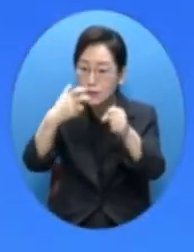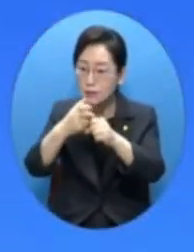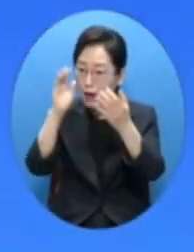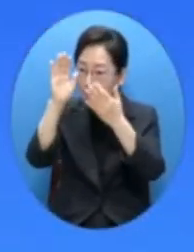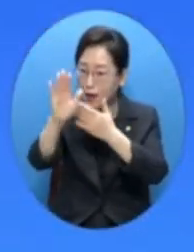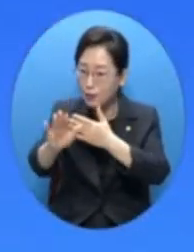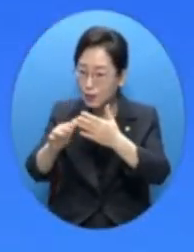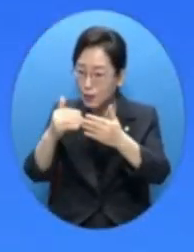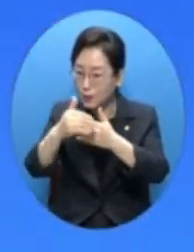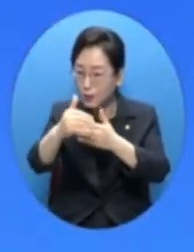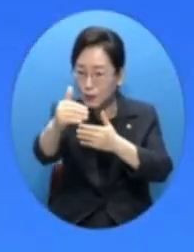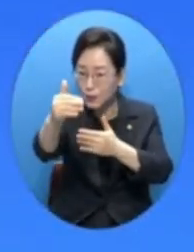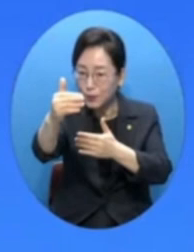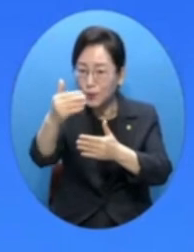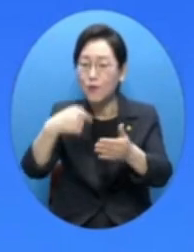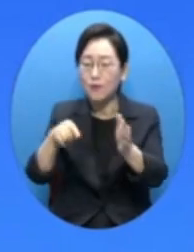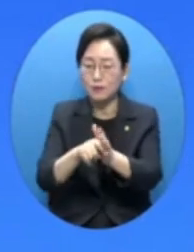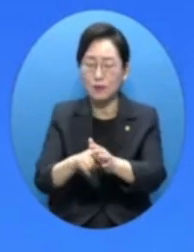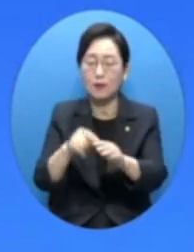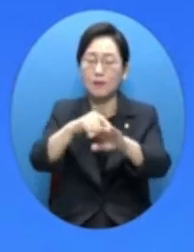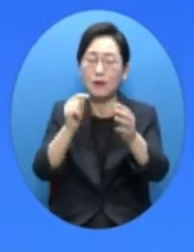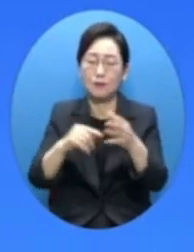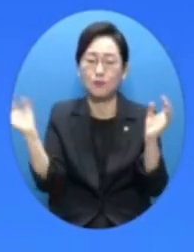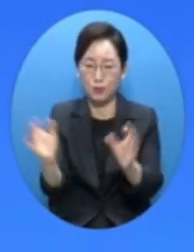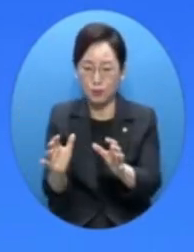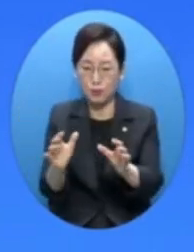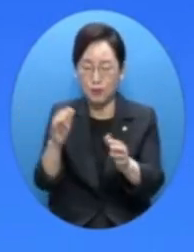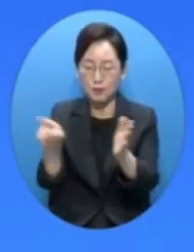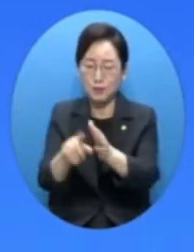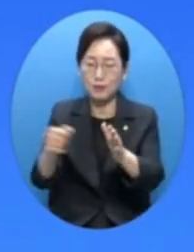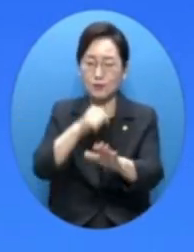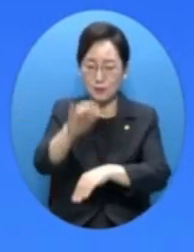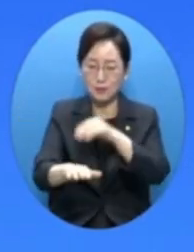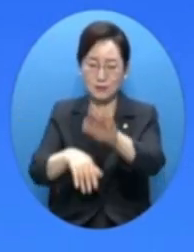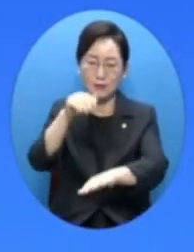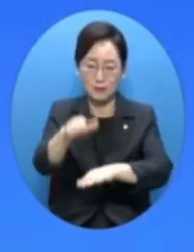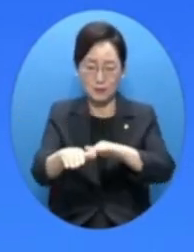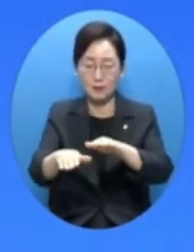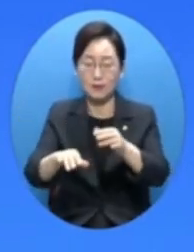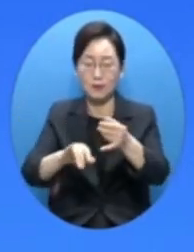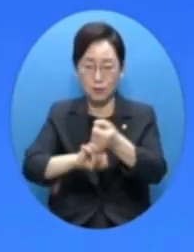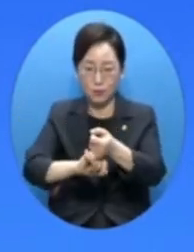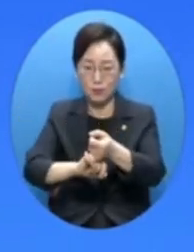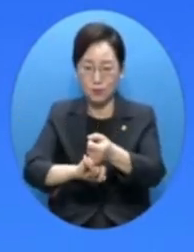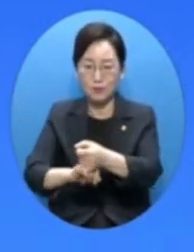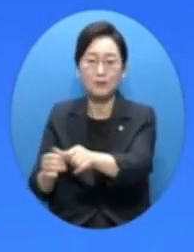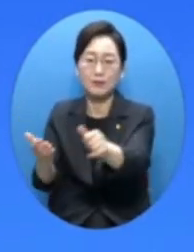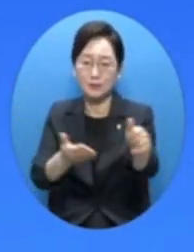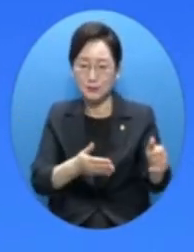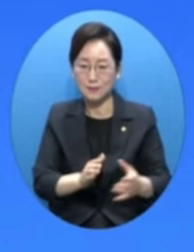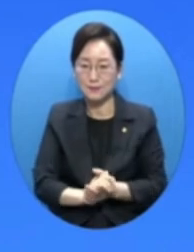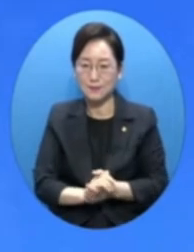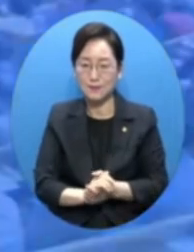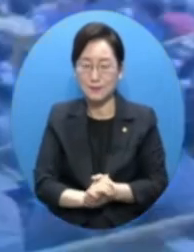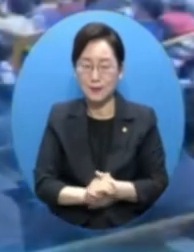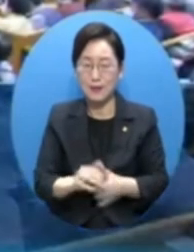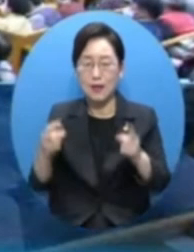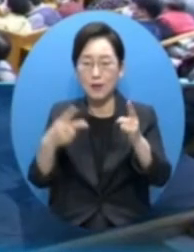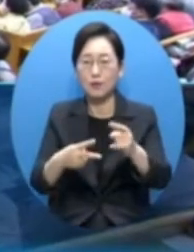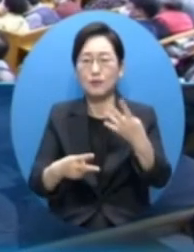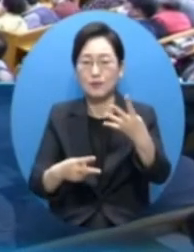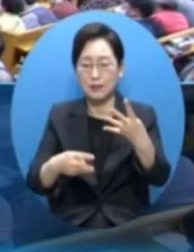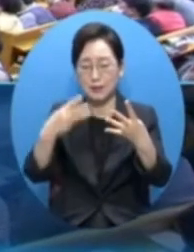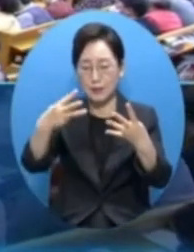우리는 모여야 됩니다. 한 마음에 되어서 믿음으로 전진 또 전진해 나가야 되는 우리 모두가 되어야 될 것입니다. 에베소서 4장 3절을